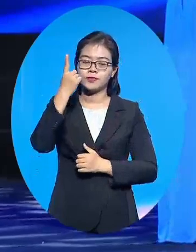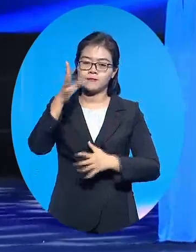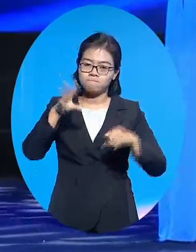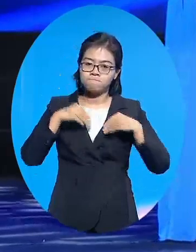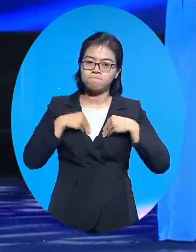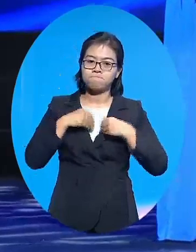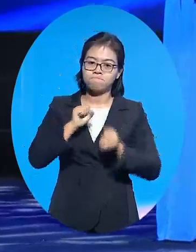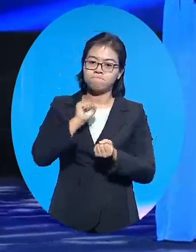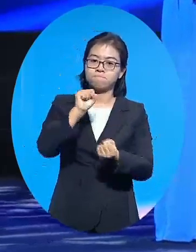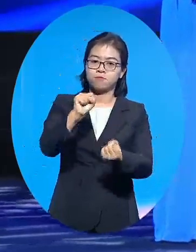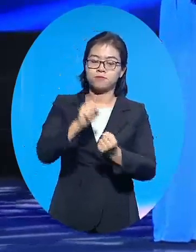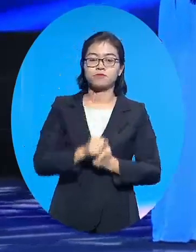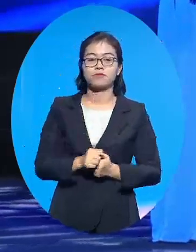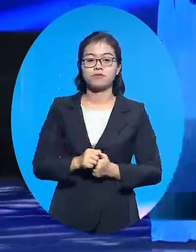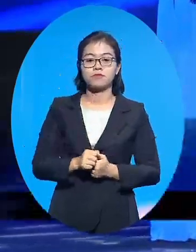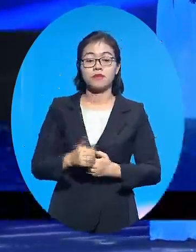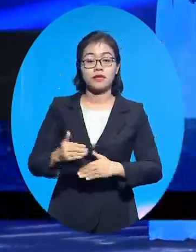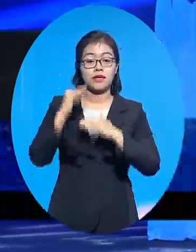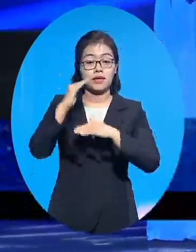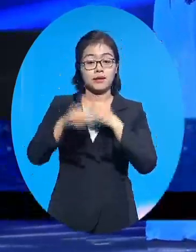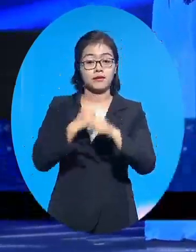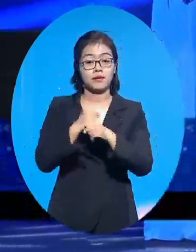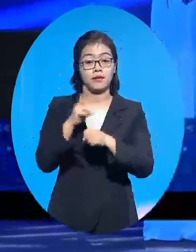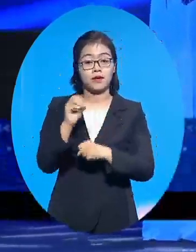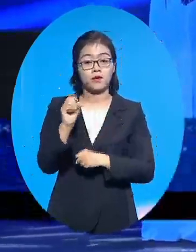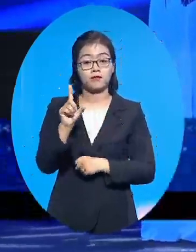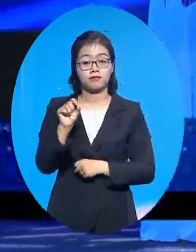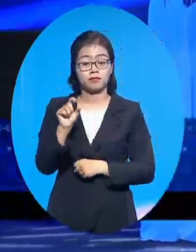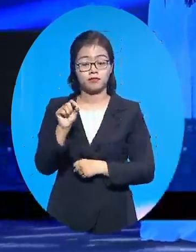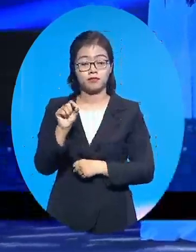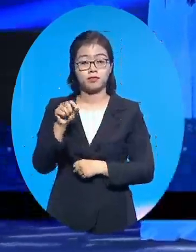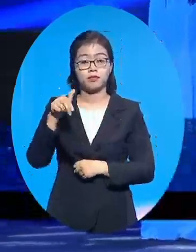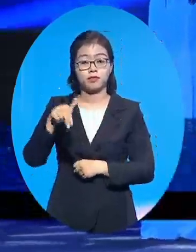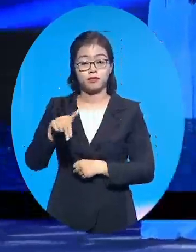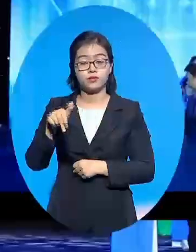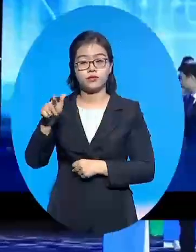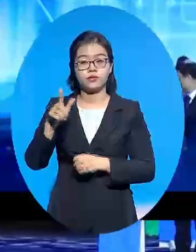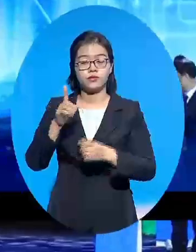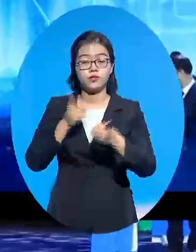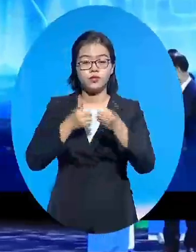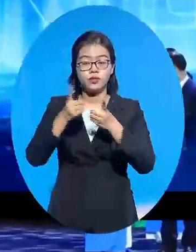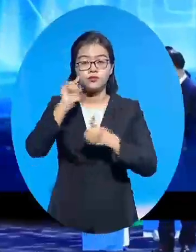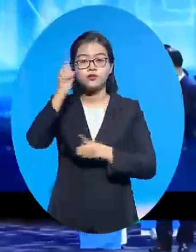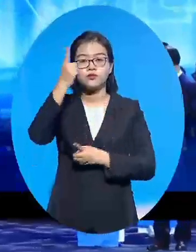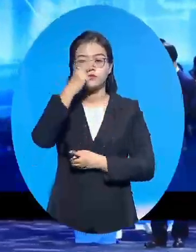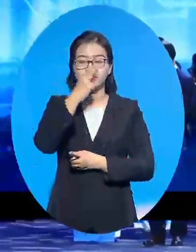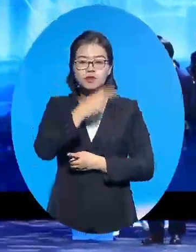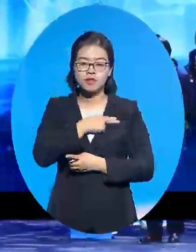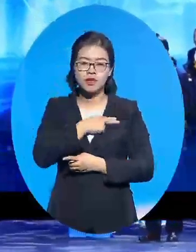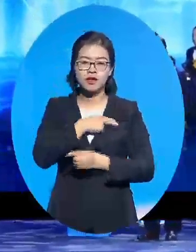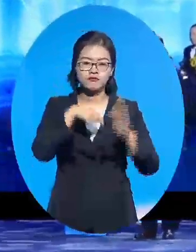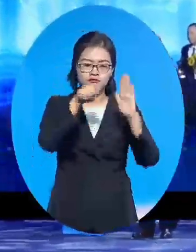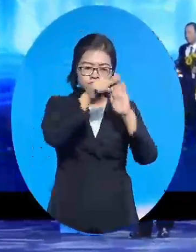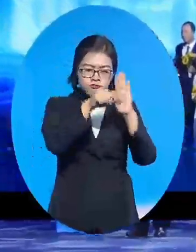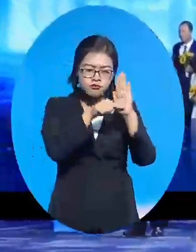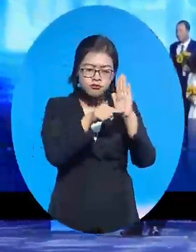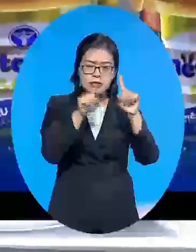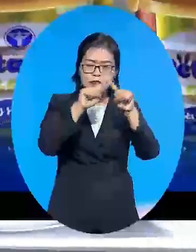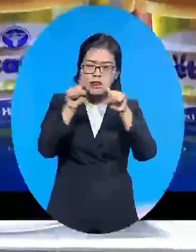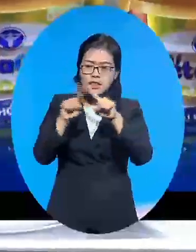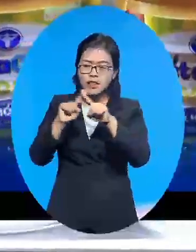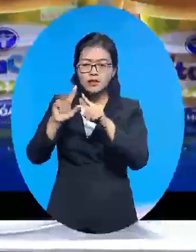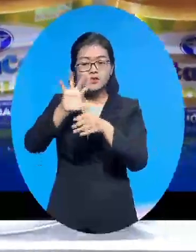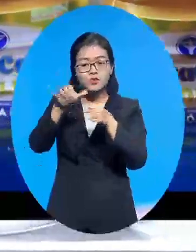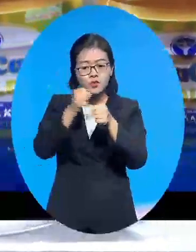2010 nutricare là đơn vị dẫn đầu trong lĩnh vực dinh dưỡng y học tại Việt Nam với danh mục sản phẩm đặc trị đa dạng theo độ tuổi và bệnh lý như